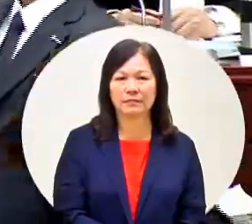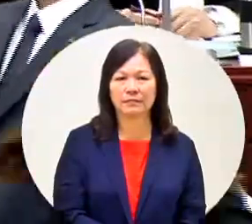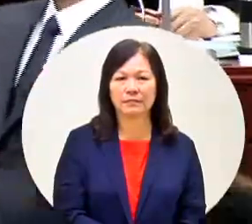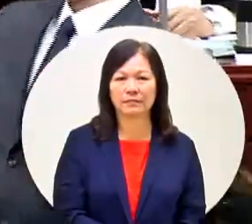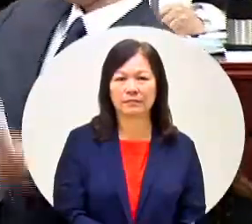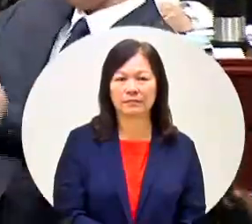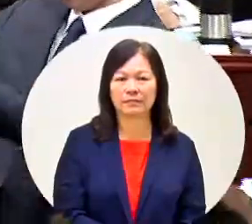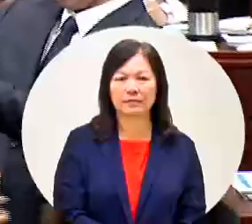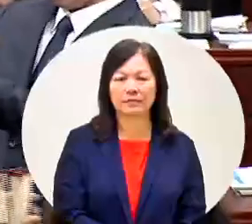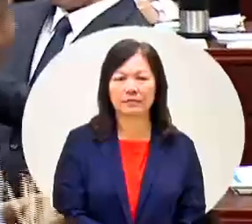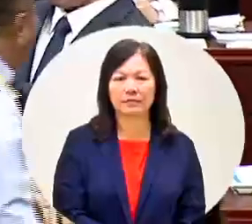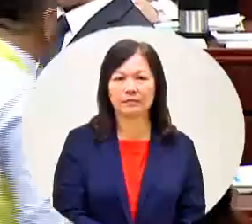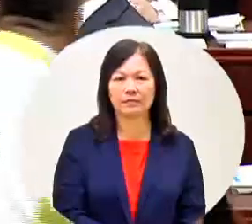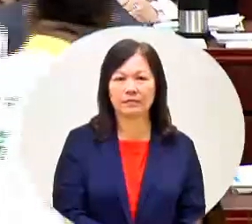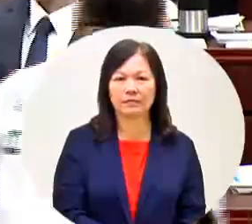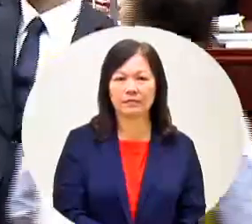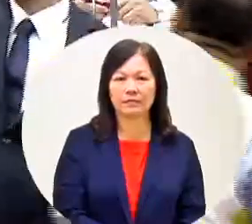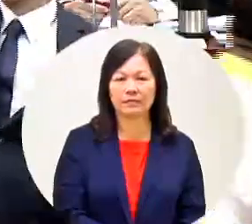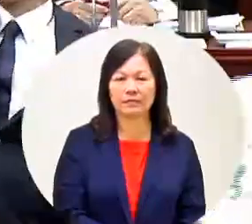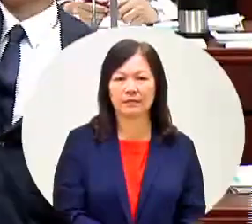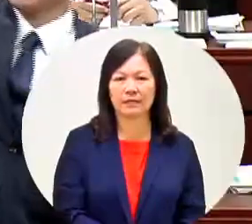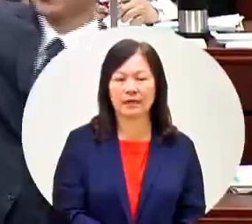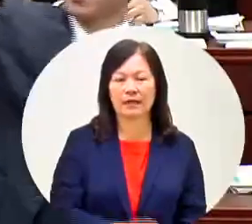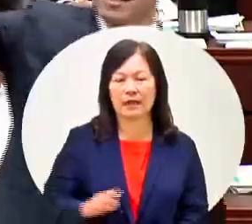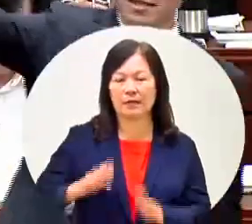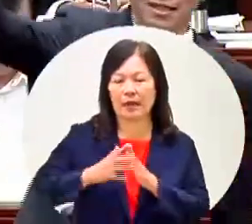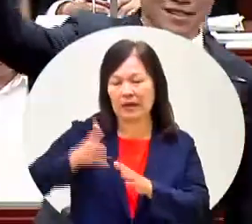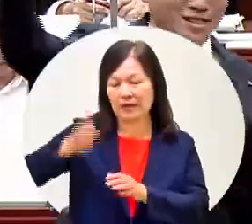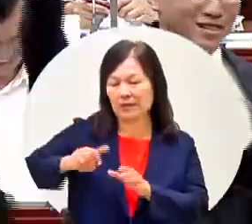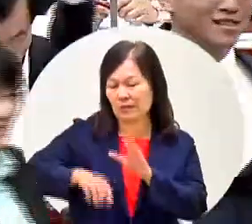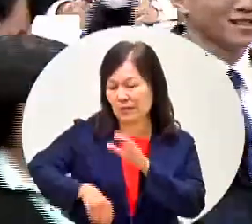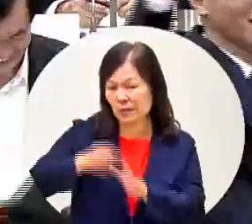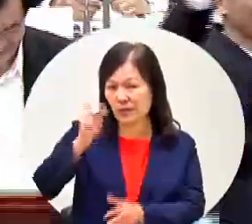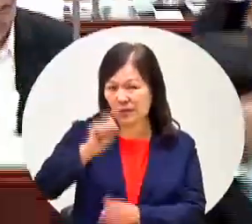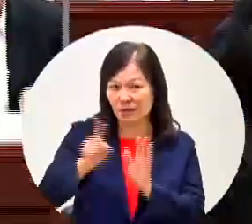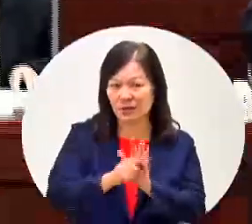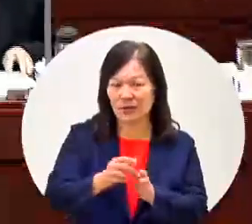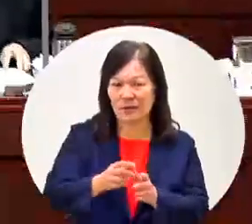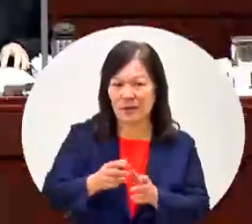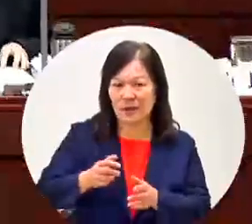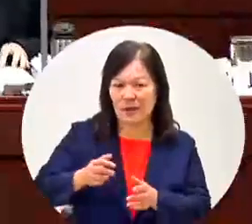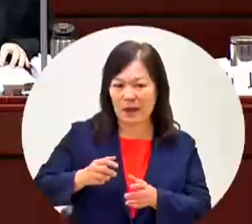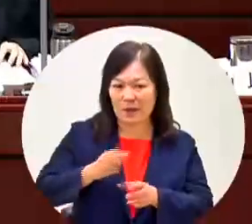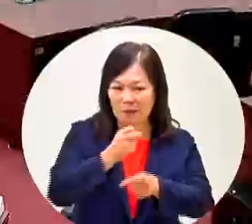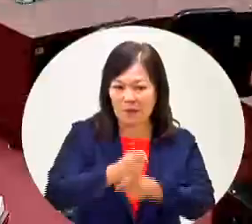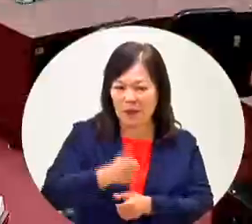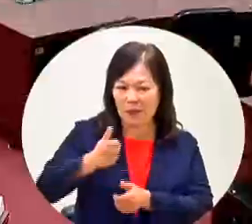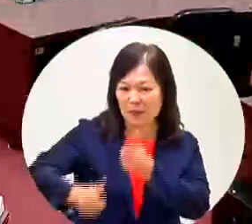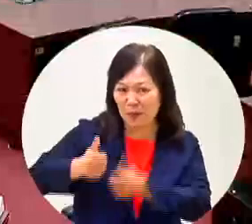那我们市长抽到的是赛马场，好，赛马场。